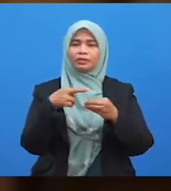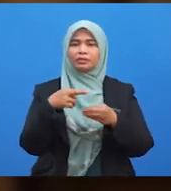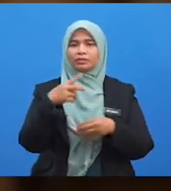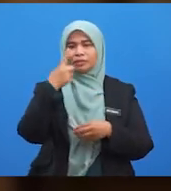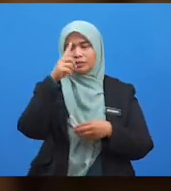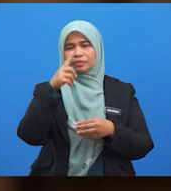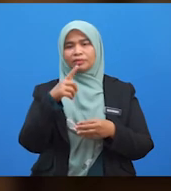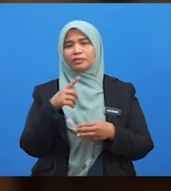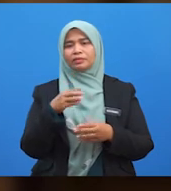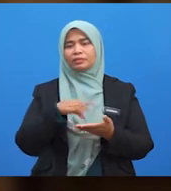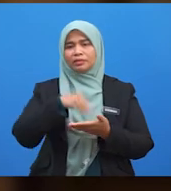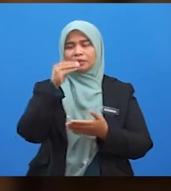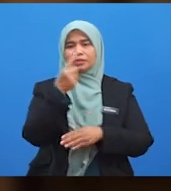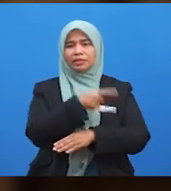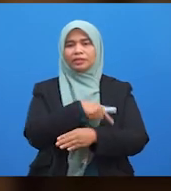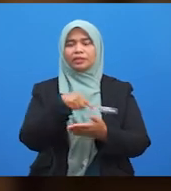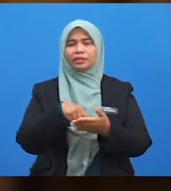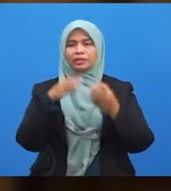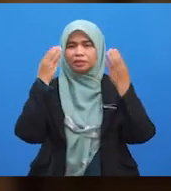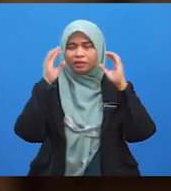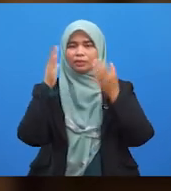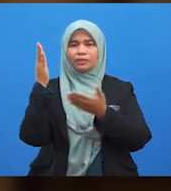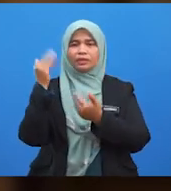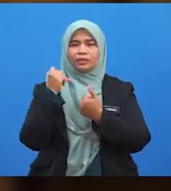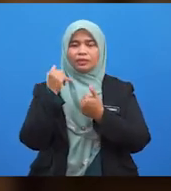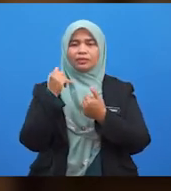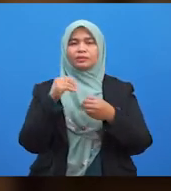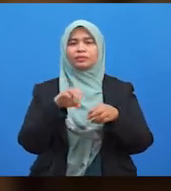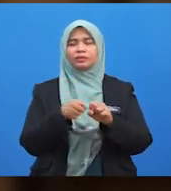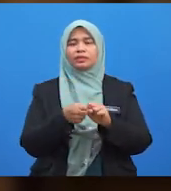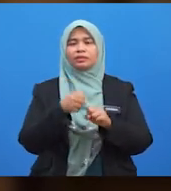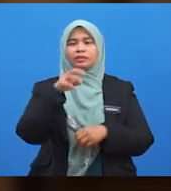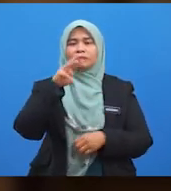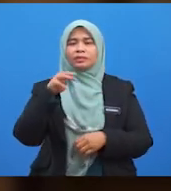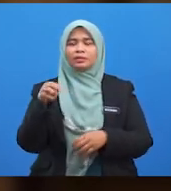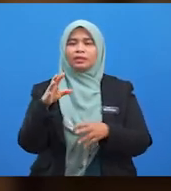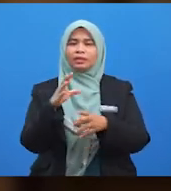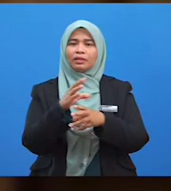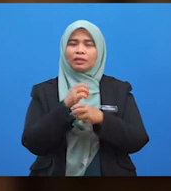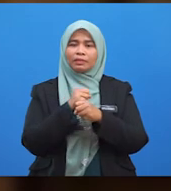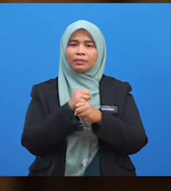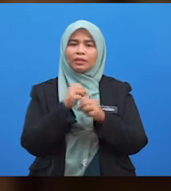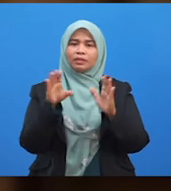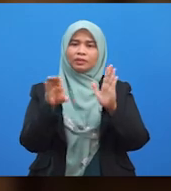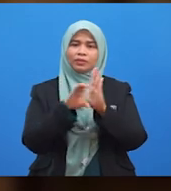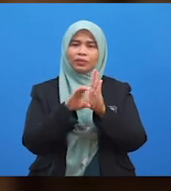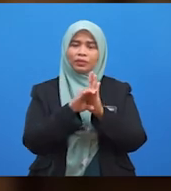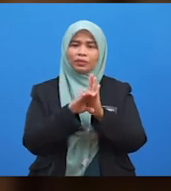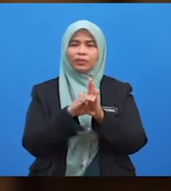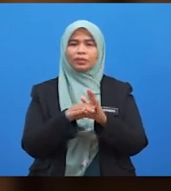bagi pembelajaran kita pada hari ini, cikgu berharap agar murid-murid dapat